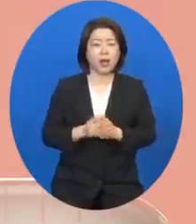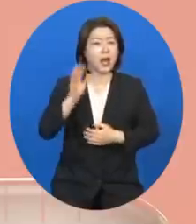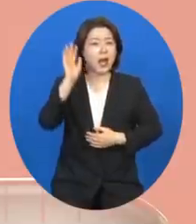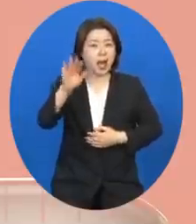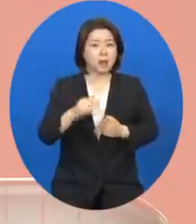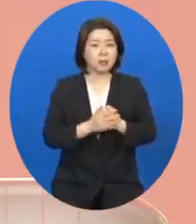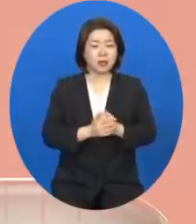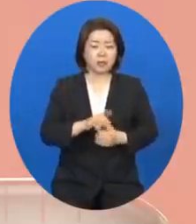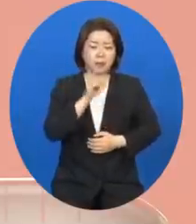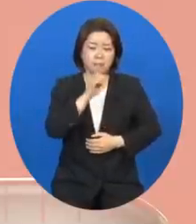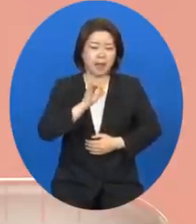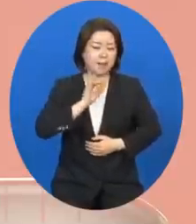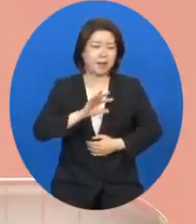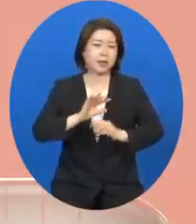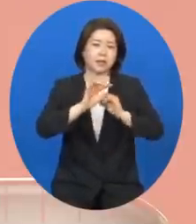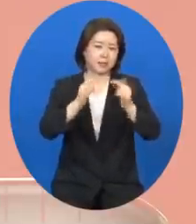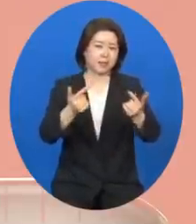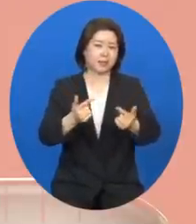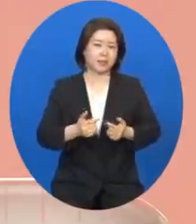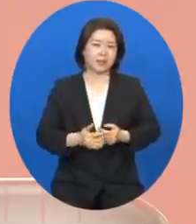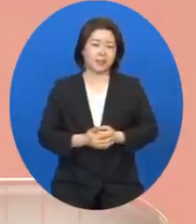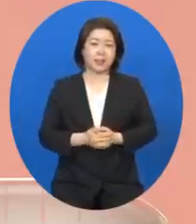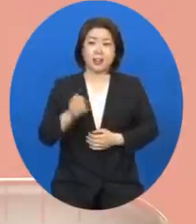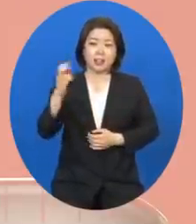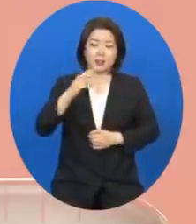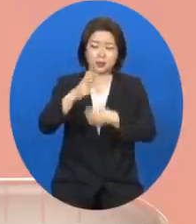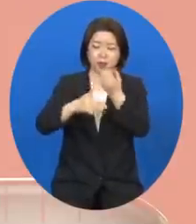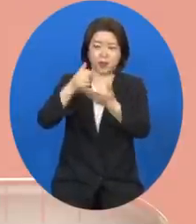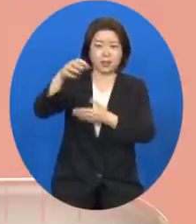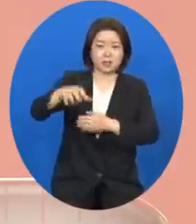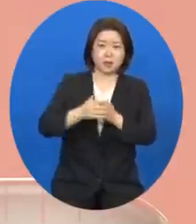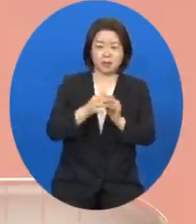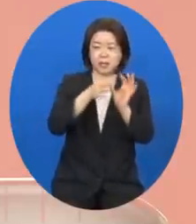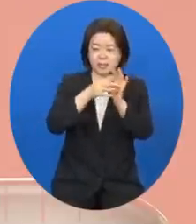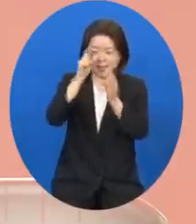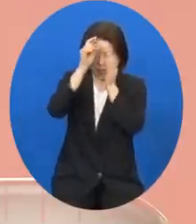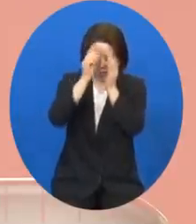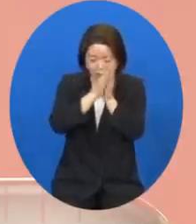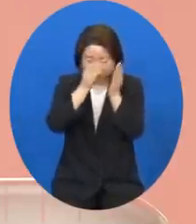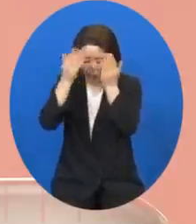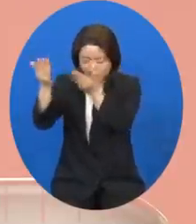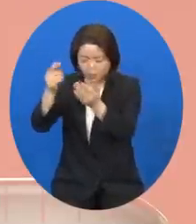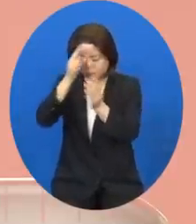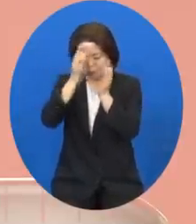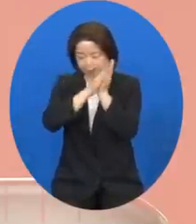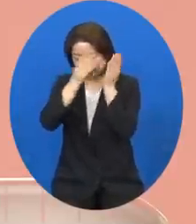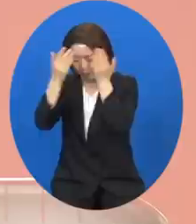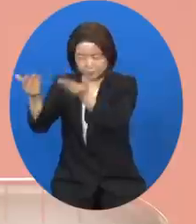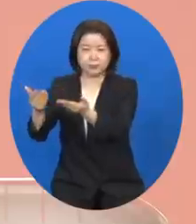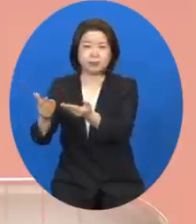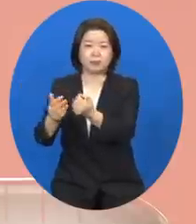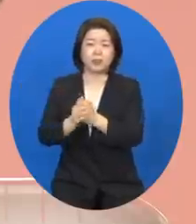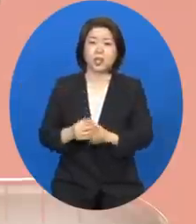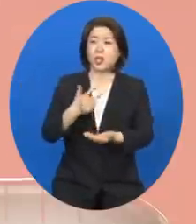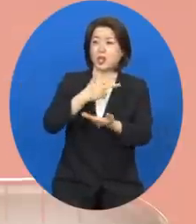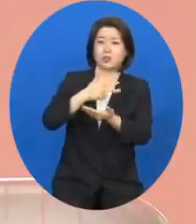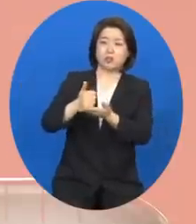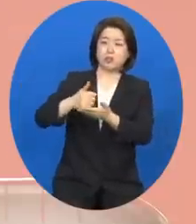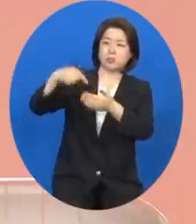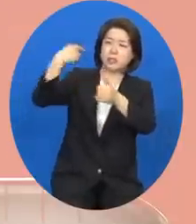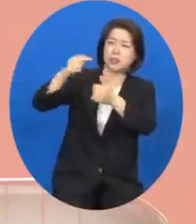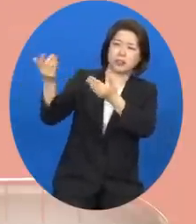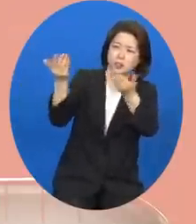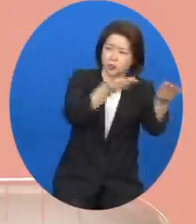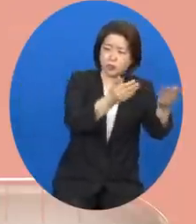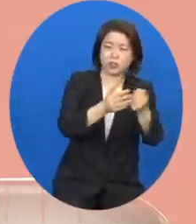절대로 말로 하지 않겠다. 그리고 하나님 앞에 계속 기도했어요. 주님이 가르쳐